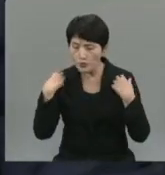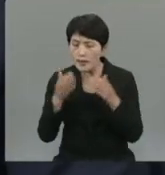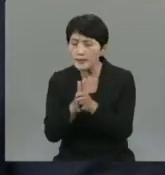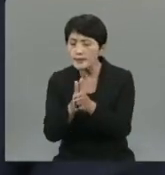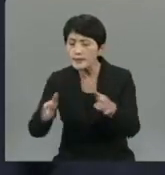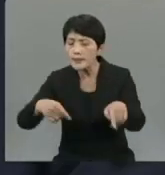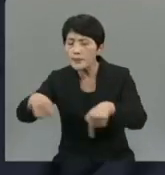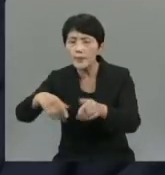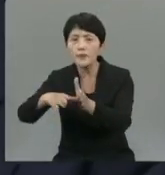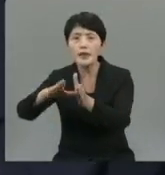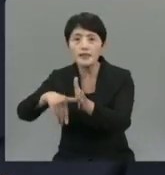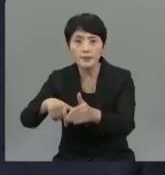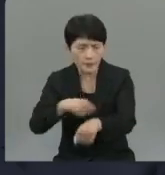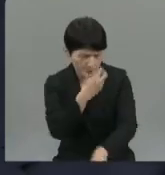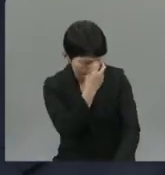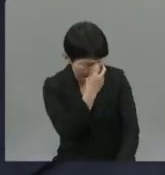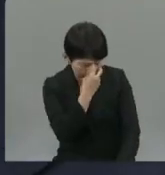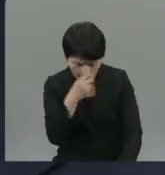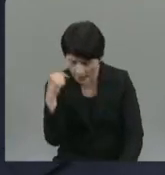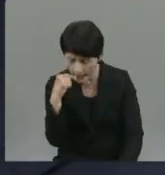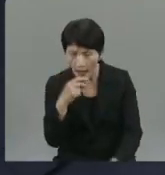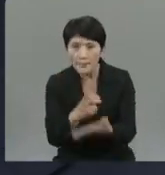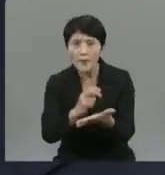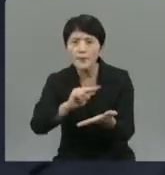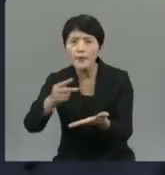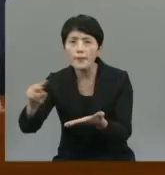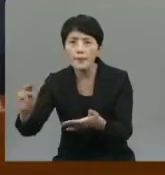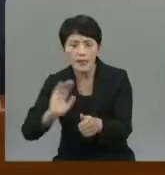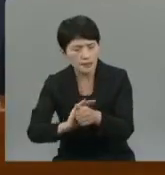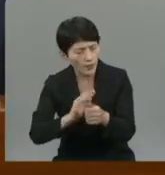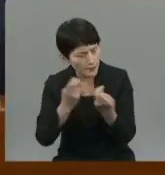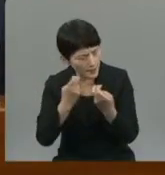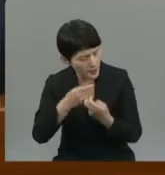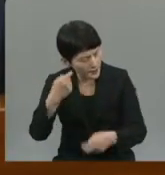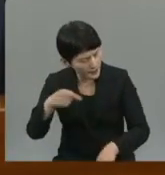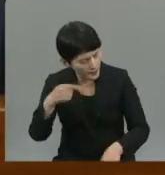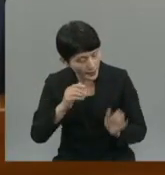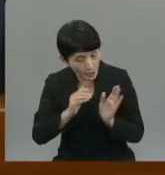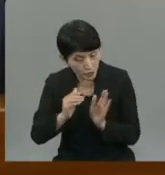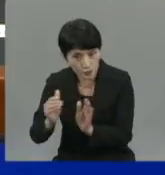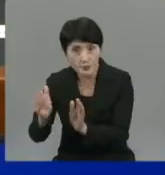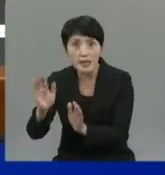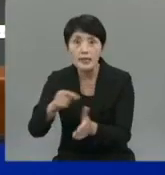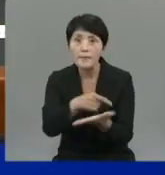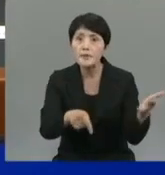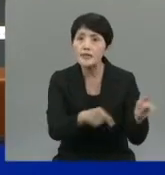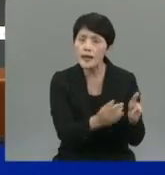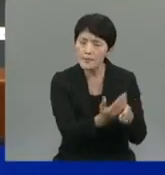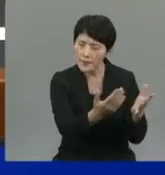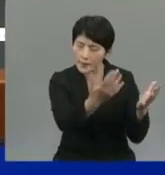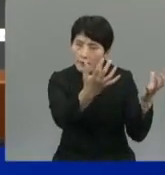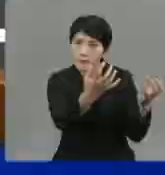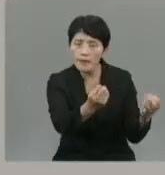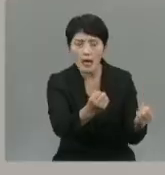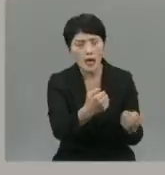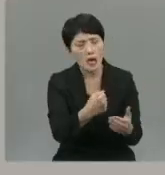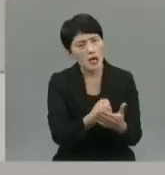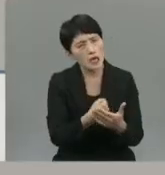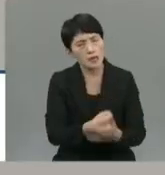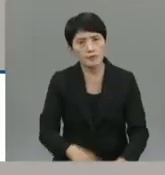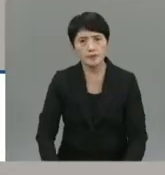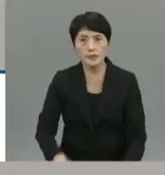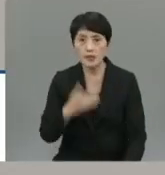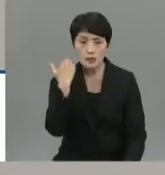tiền đặt cọc thuê nhà gần đây một ngày trước một phụ nữ ngoài 30 tuổi bị lừa tiền đặt cọc thuê nhà đã tự vẫn trường hợp thứ ba trong năm nay